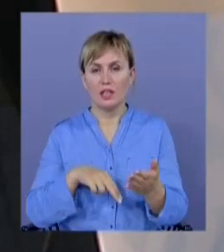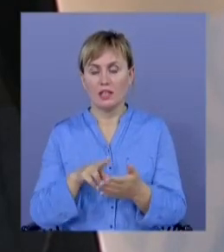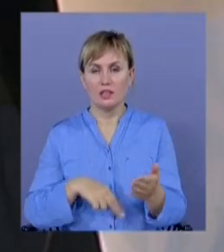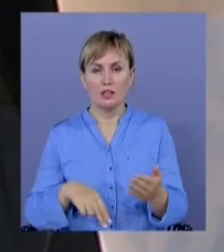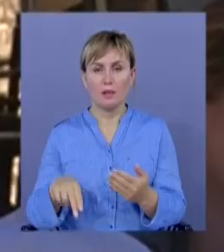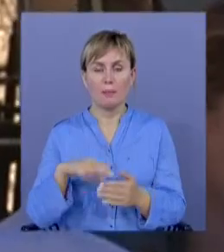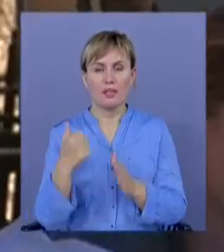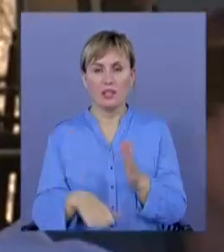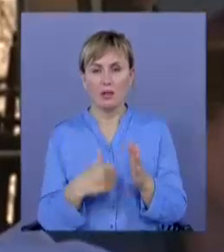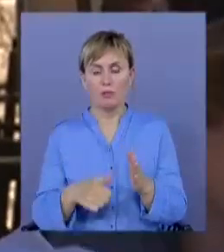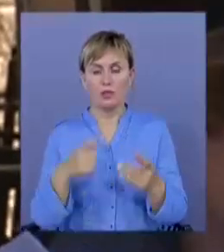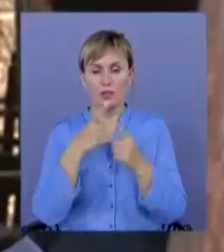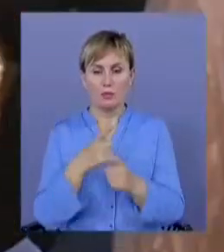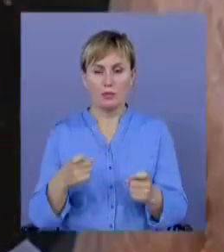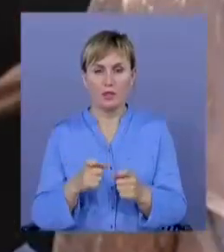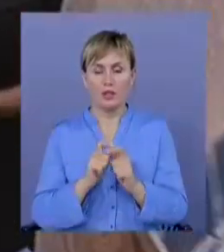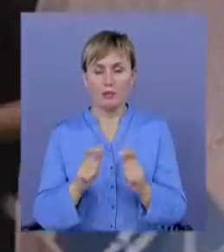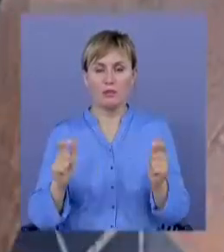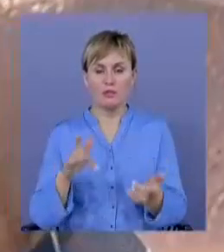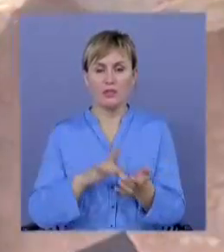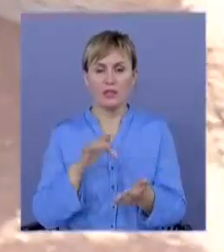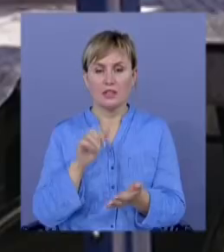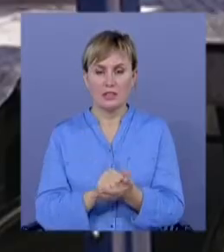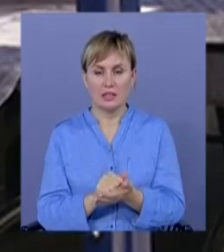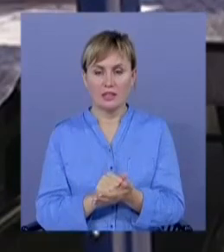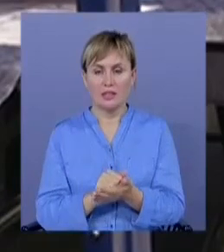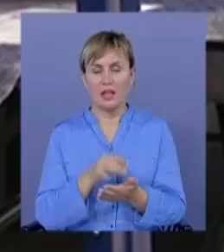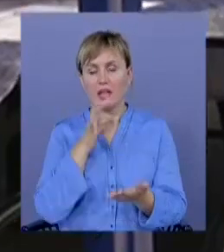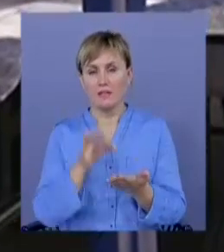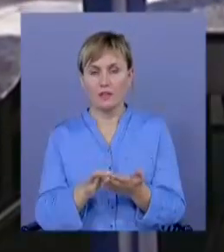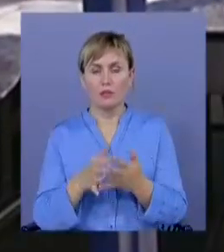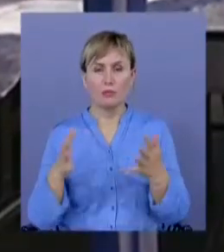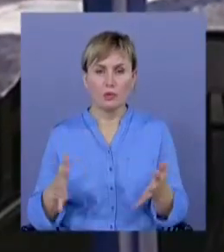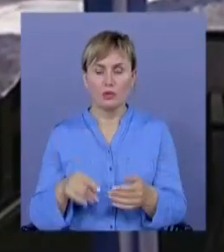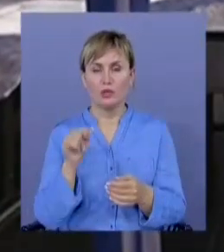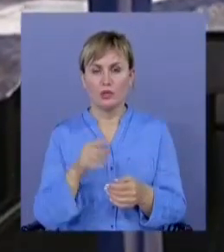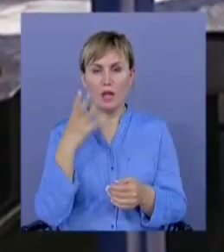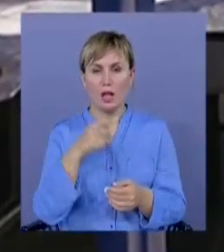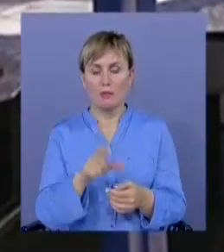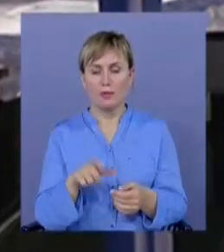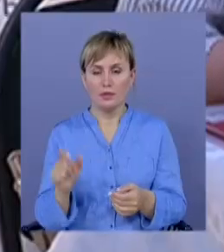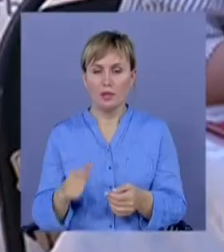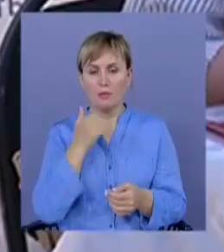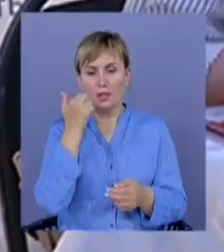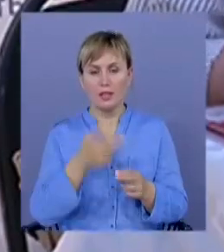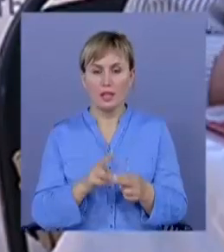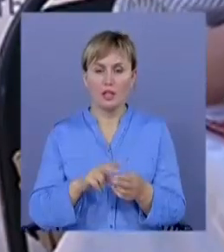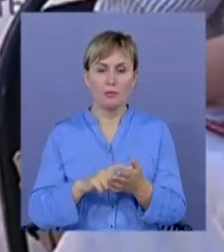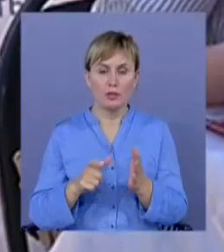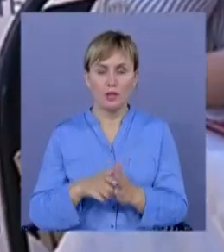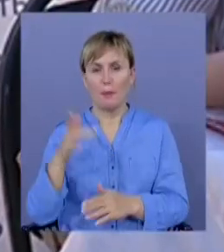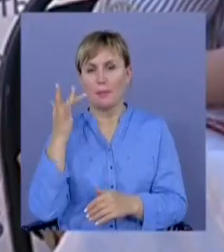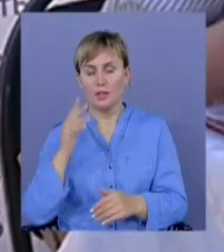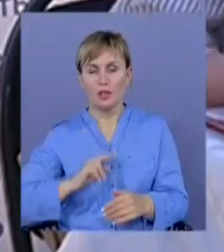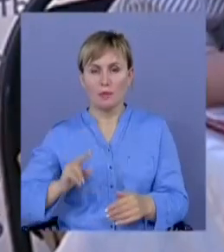зарегистрированных безработных. Сообщения им отправили в центре занятости. Откликнулись на них больше тысячи алматинцев. Благодаря этой площадке